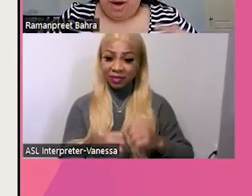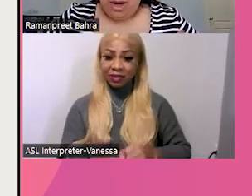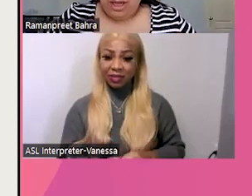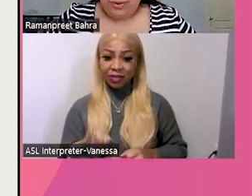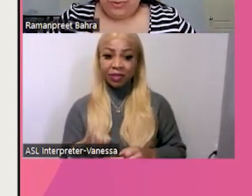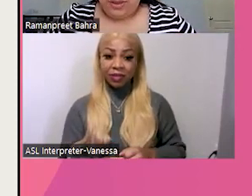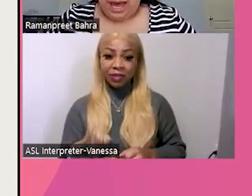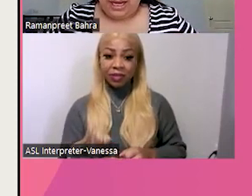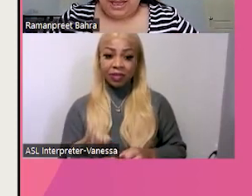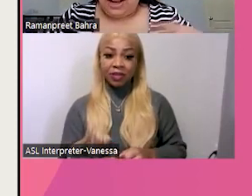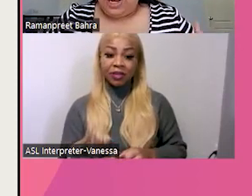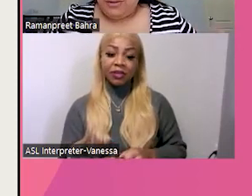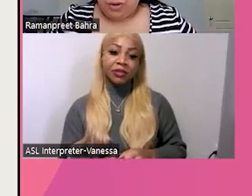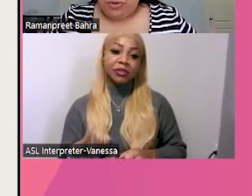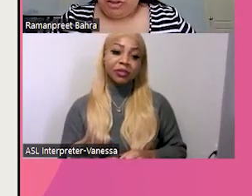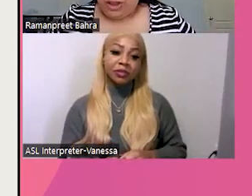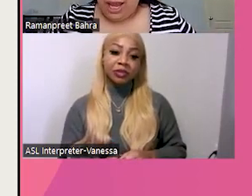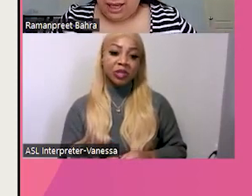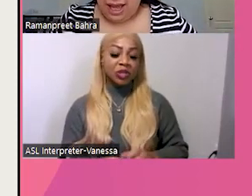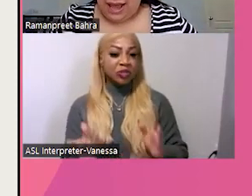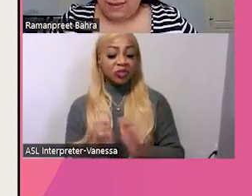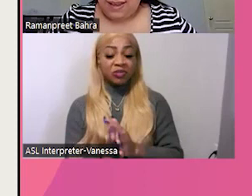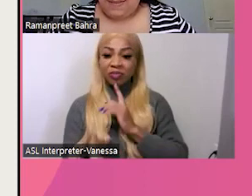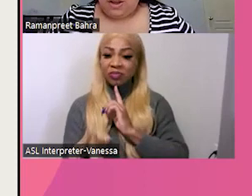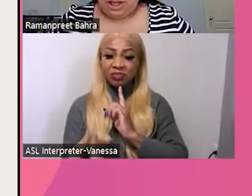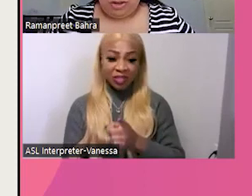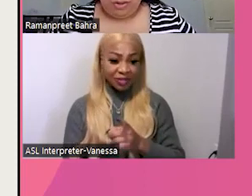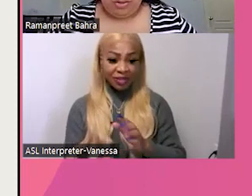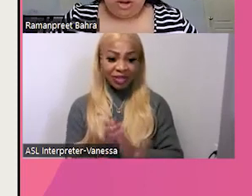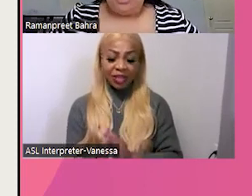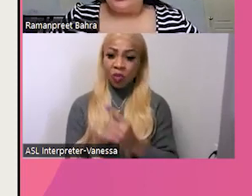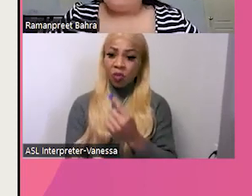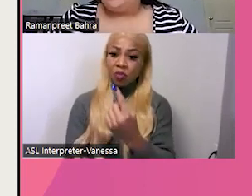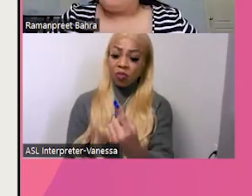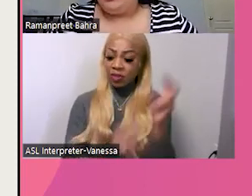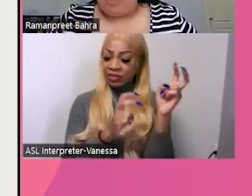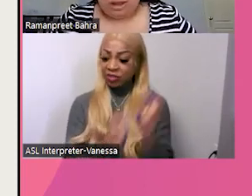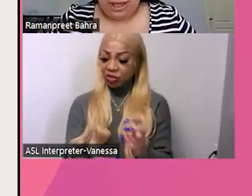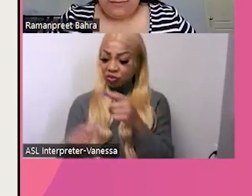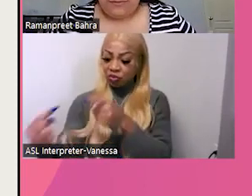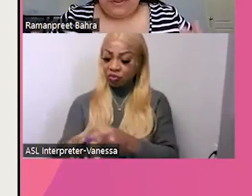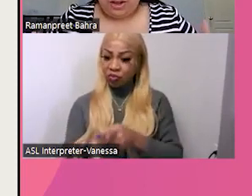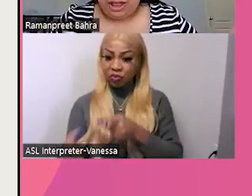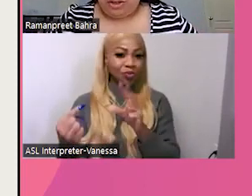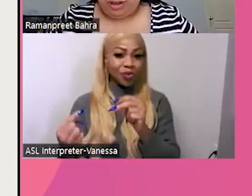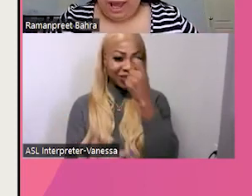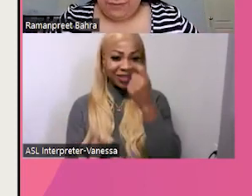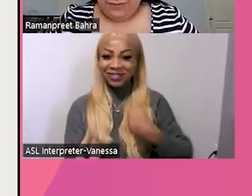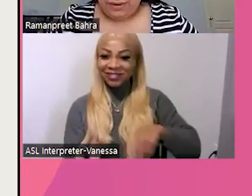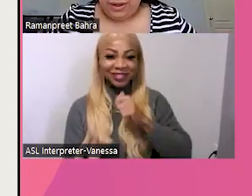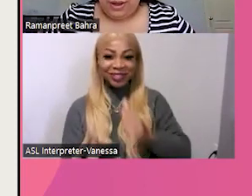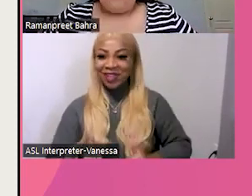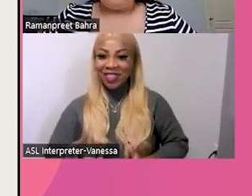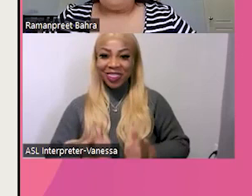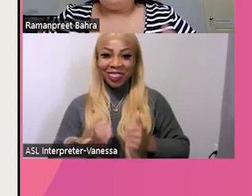d'histoires. Alors, on dit qu'il n'y a pas une seule question à une